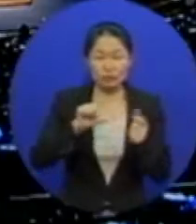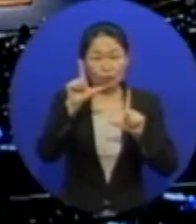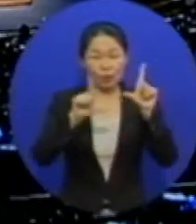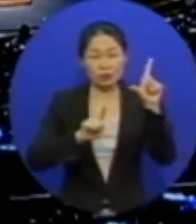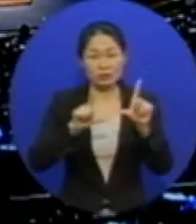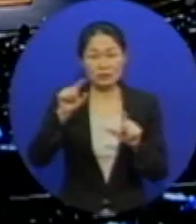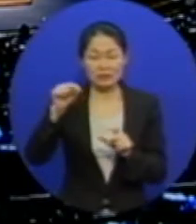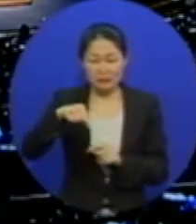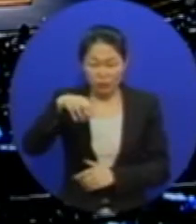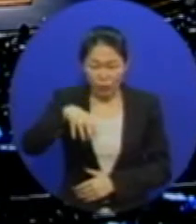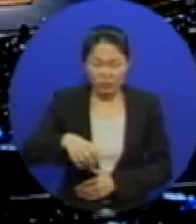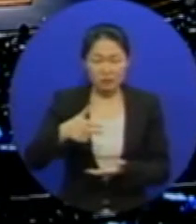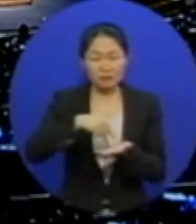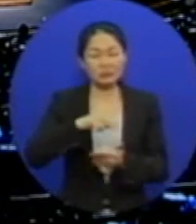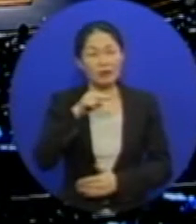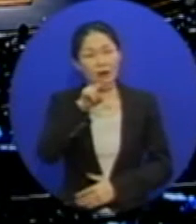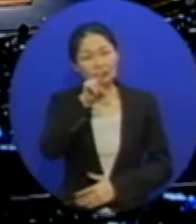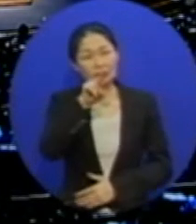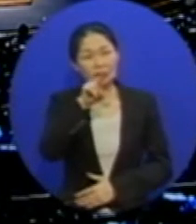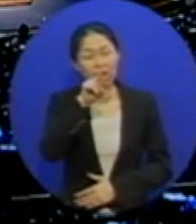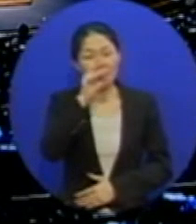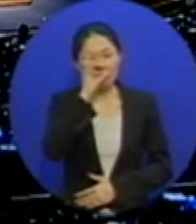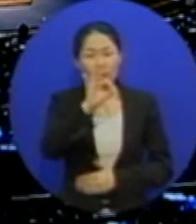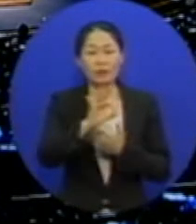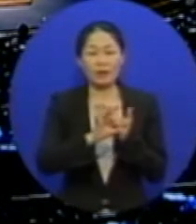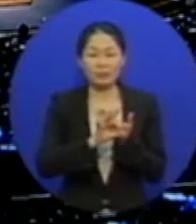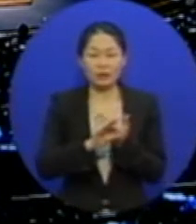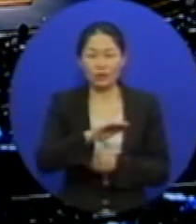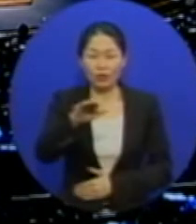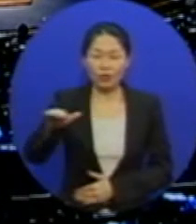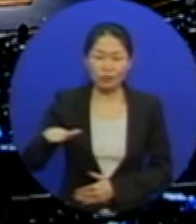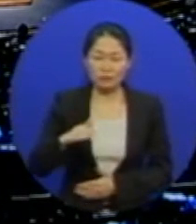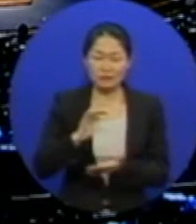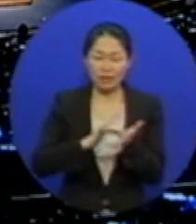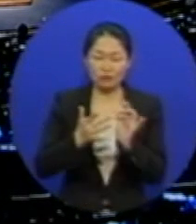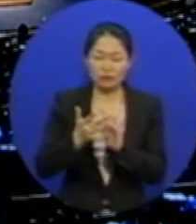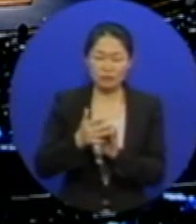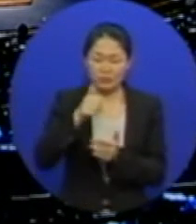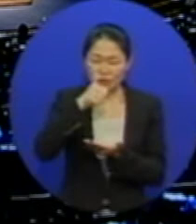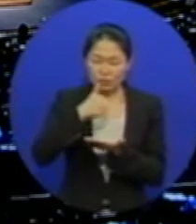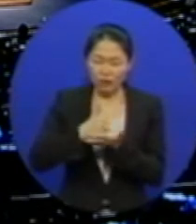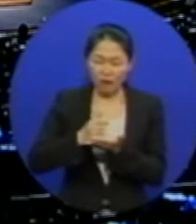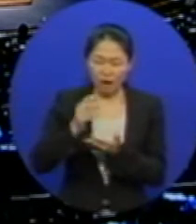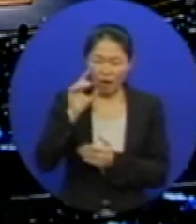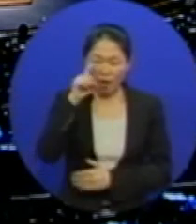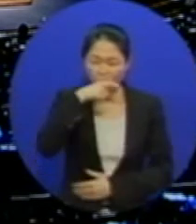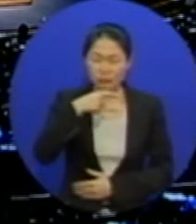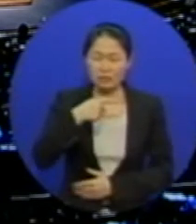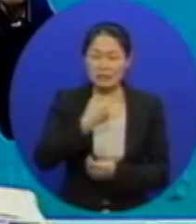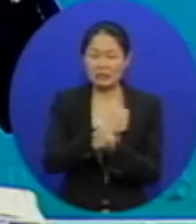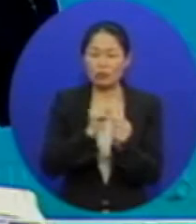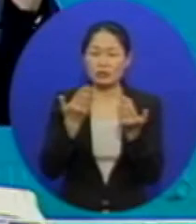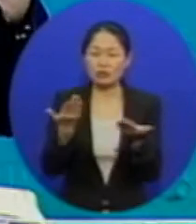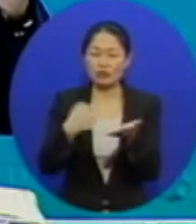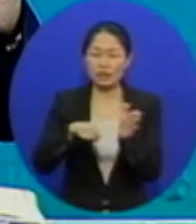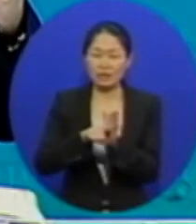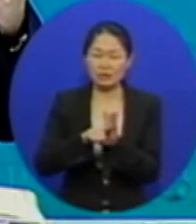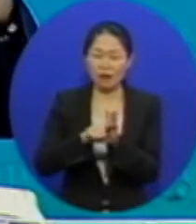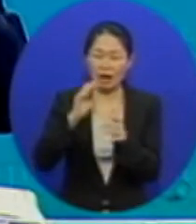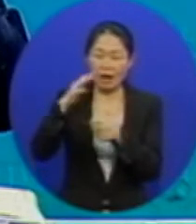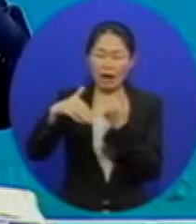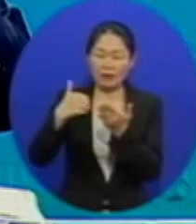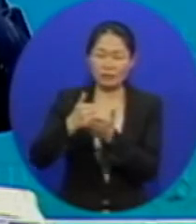본다면 예수님께서 여러분의 죄와 허물을 사시기 위해서 하나님과 원수된